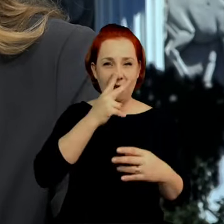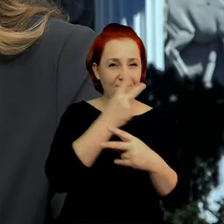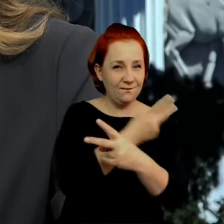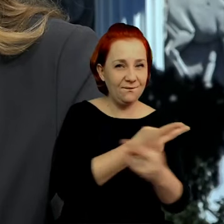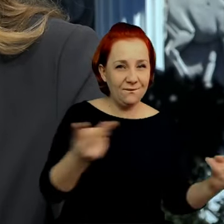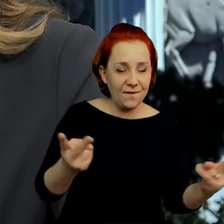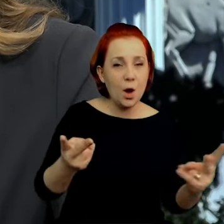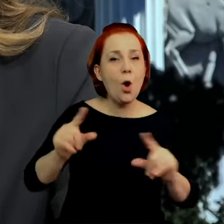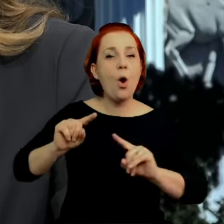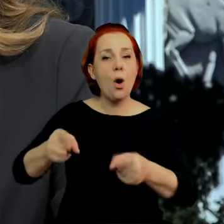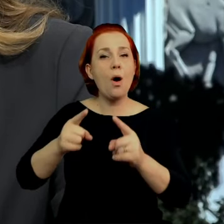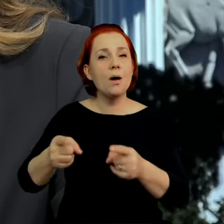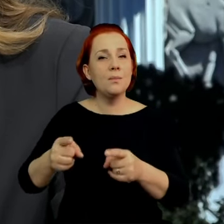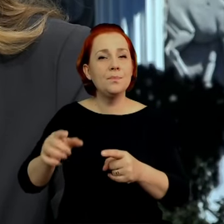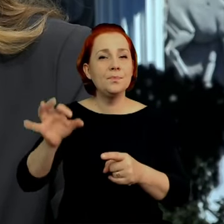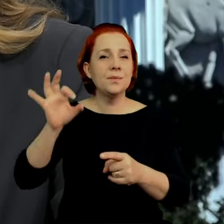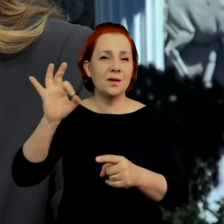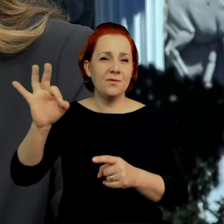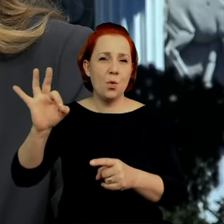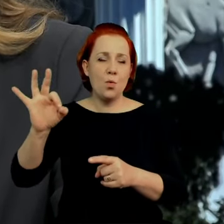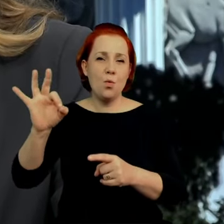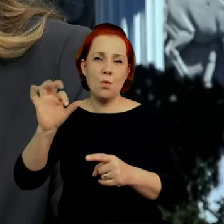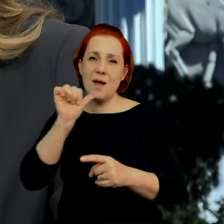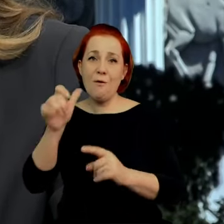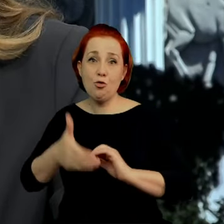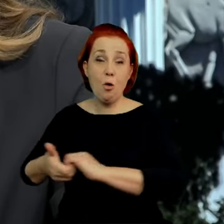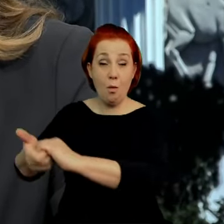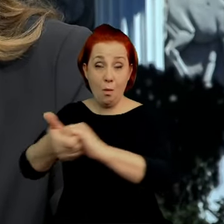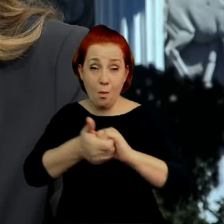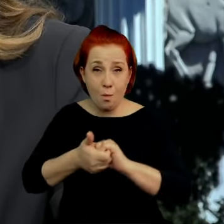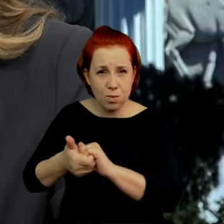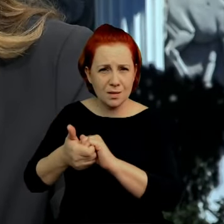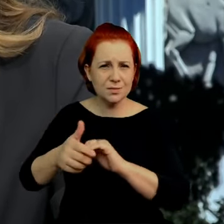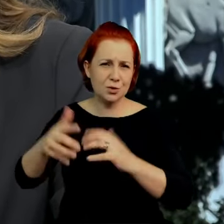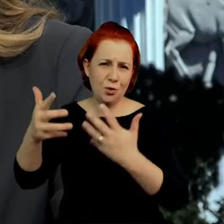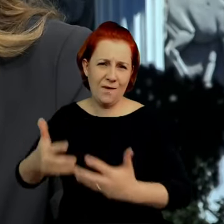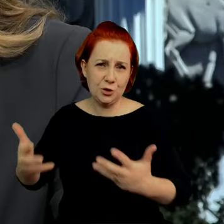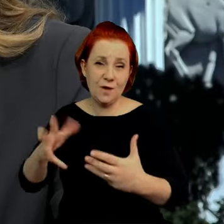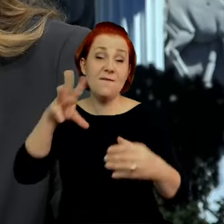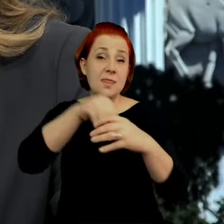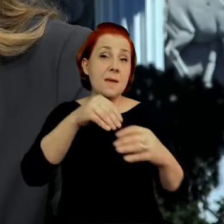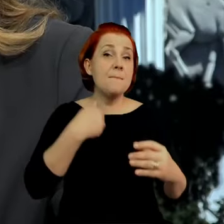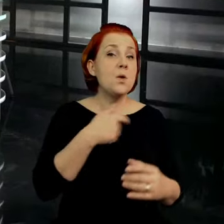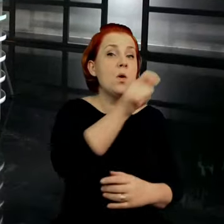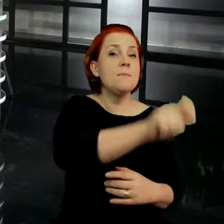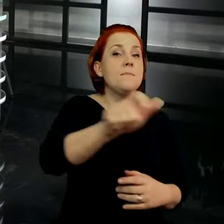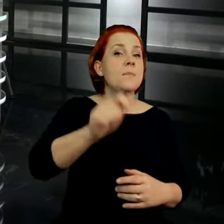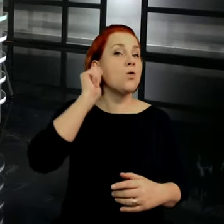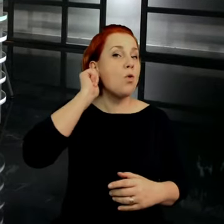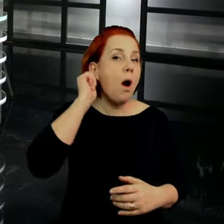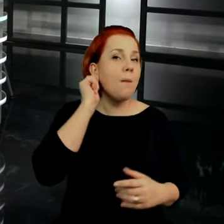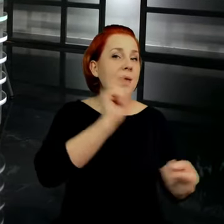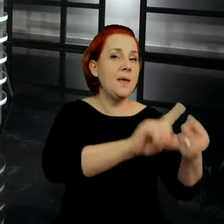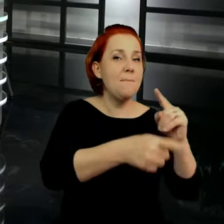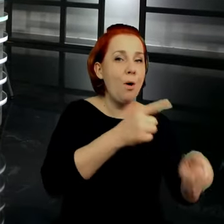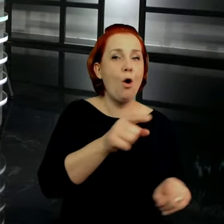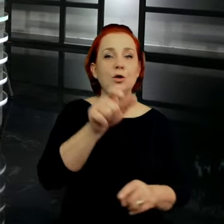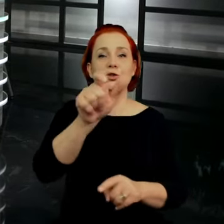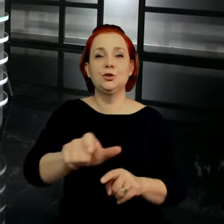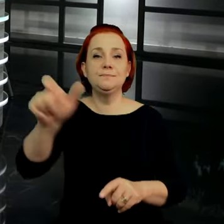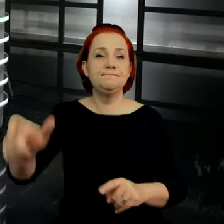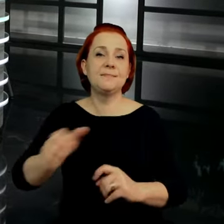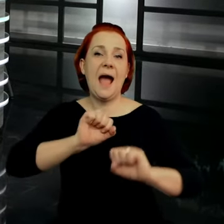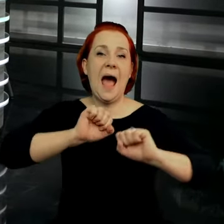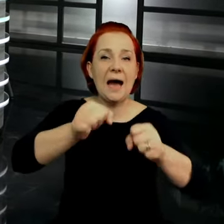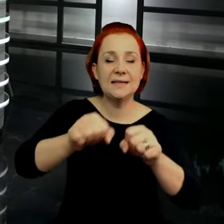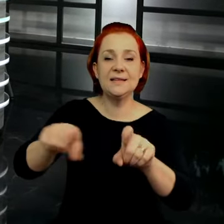Renew Europe. Tam spotykaliśmy się z polityczkami, z aktywistkami, z medykami i z